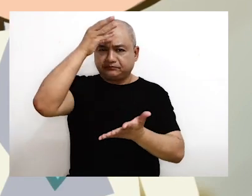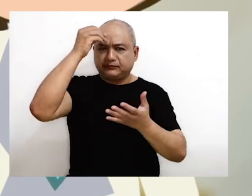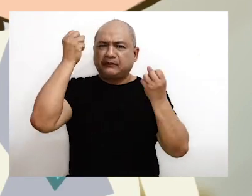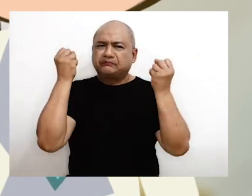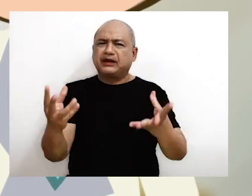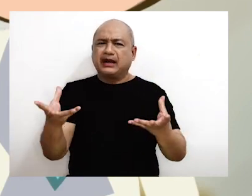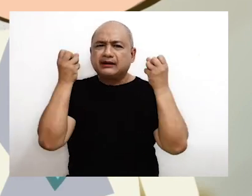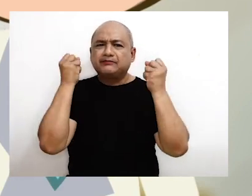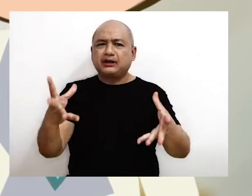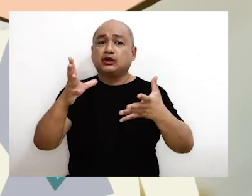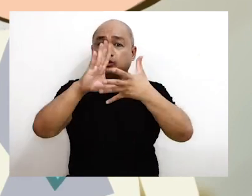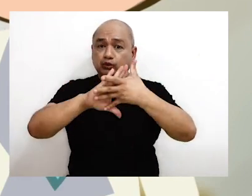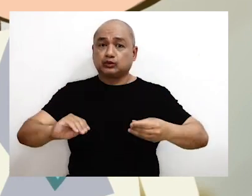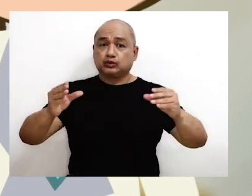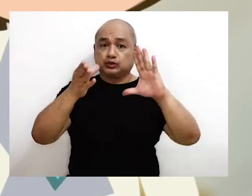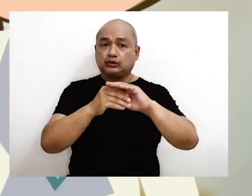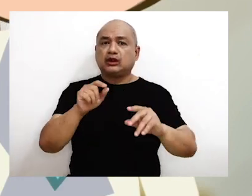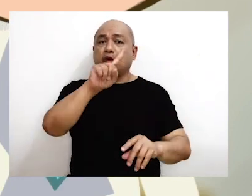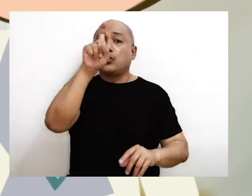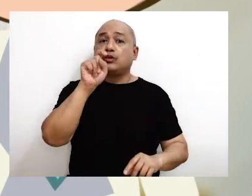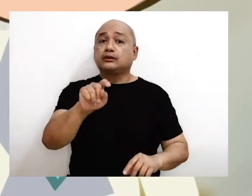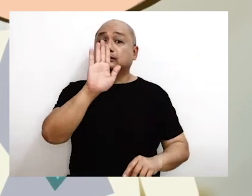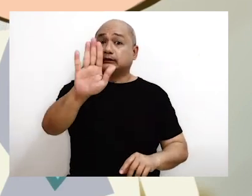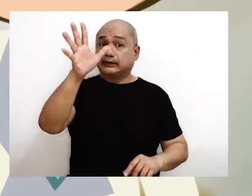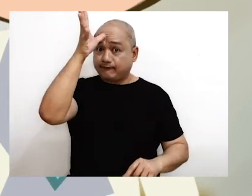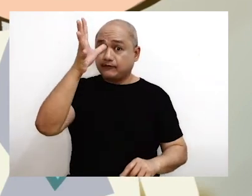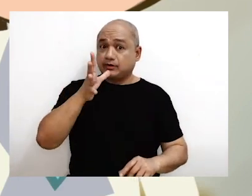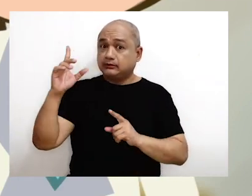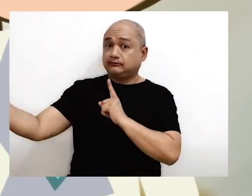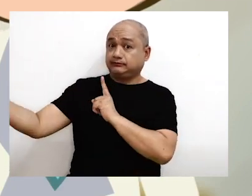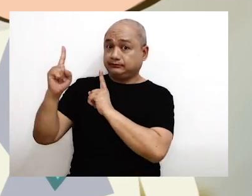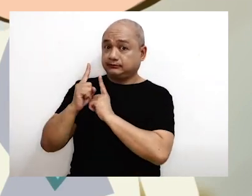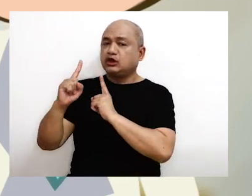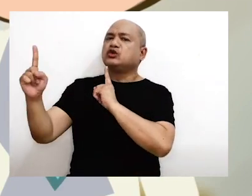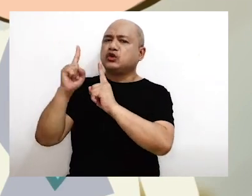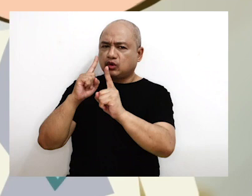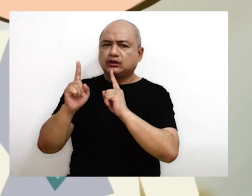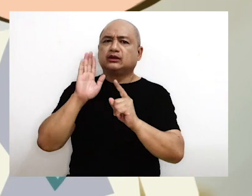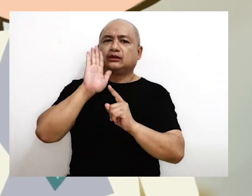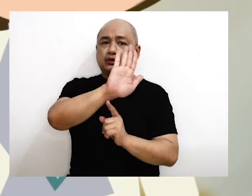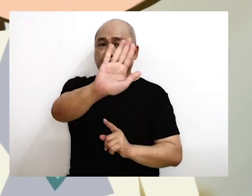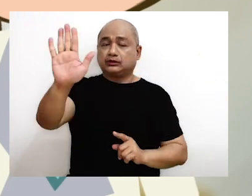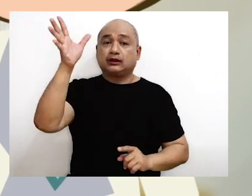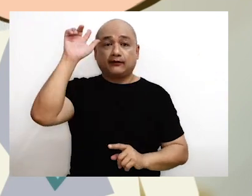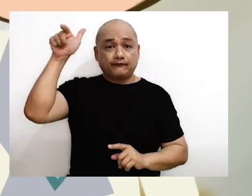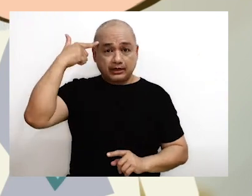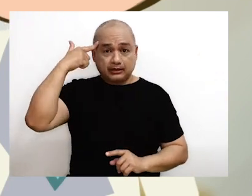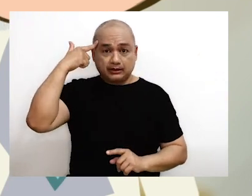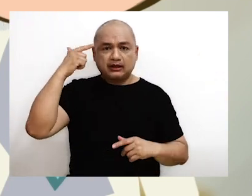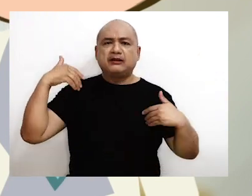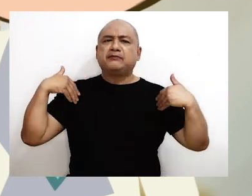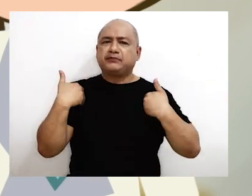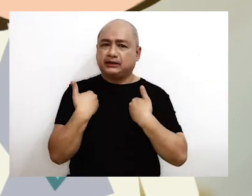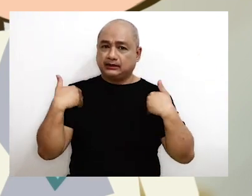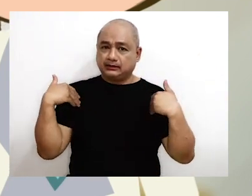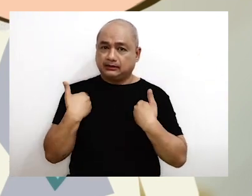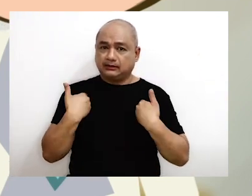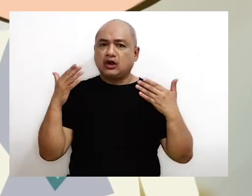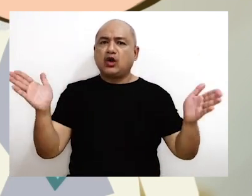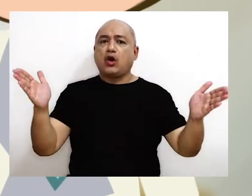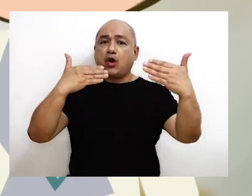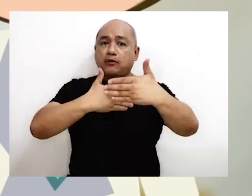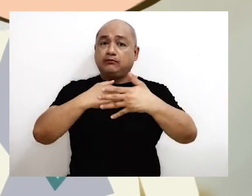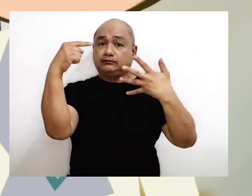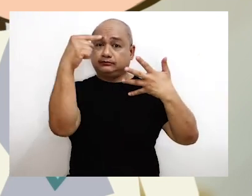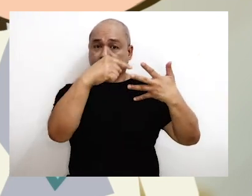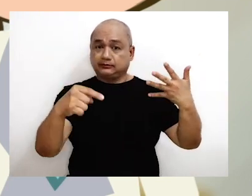magulang o nakakatandang kasama sa bahay upang alamin kung kailan ang schedule ng bakuna sa inyong lugar